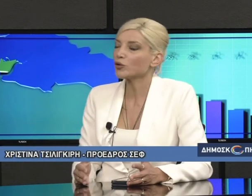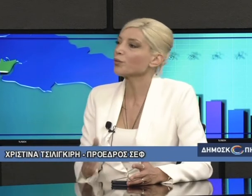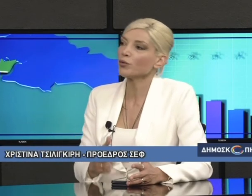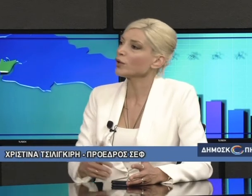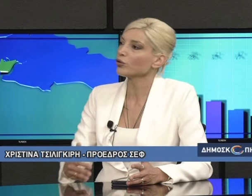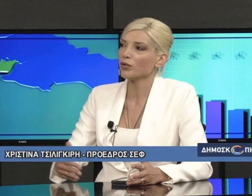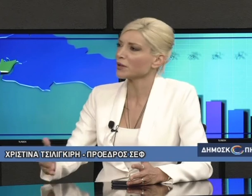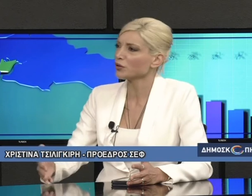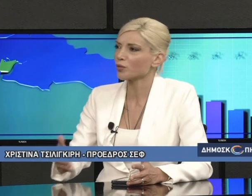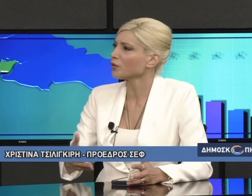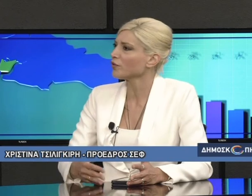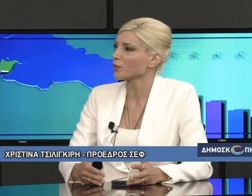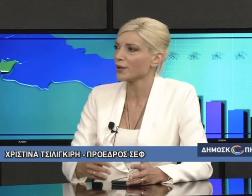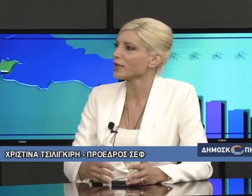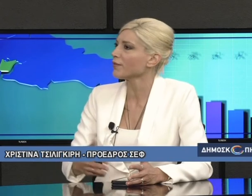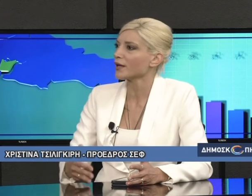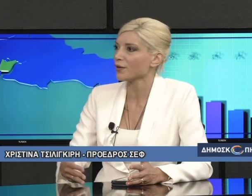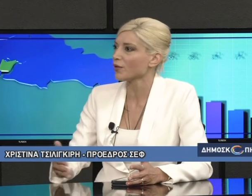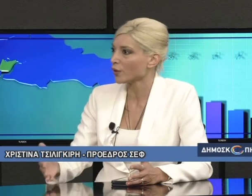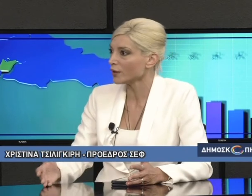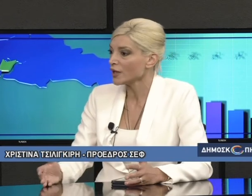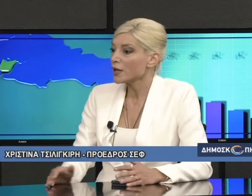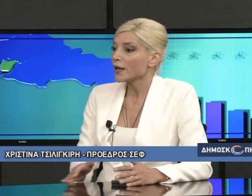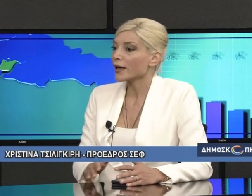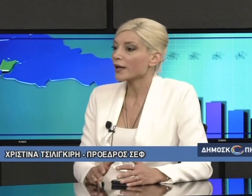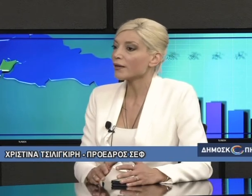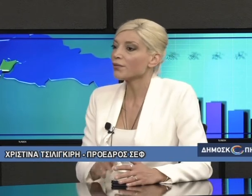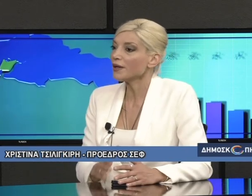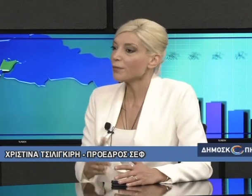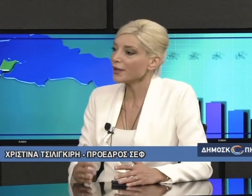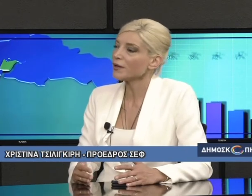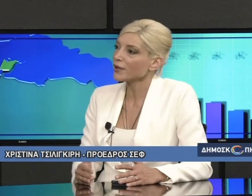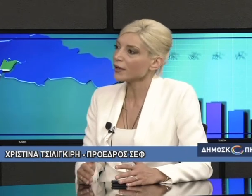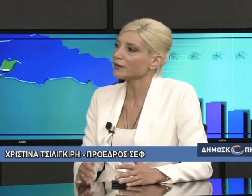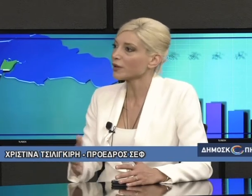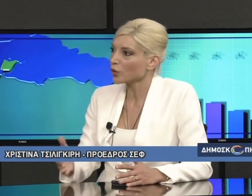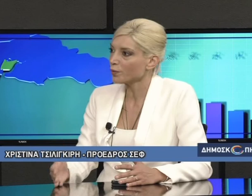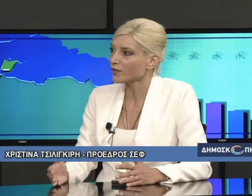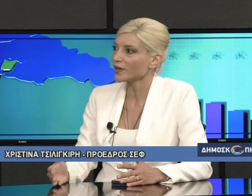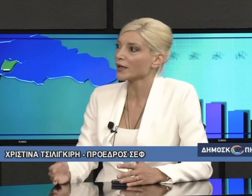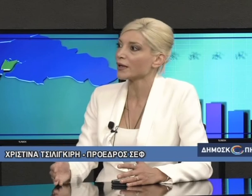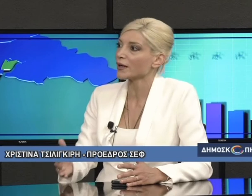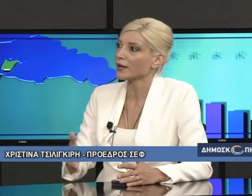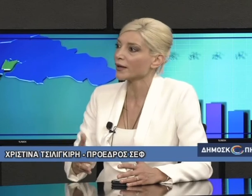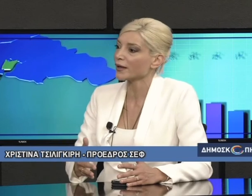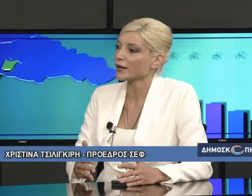mm-hmm. είτε το πιο μικρό σωματείο το οποίο χρησιμοποιεί για 1-2 ώρες, mm-hmm. Δεν υπήρχε μία